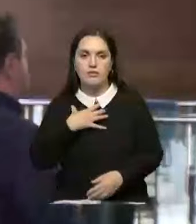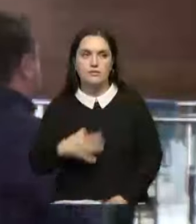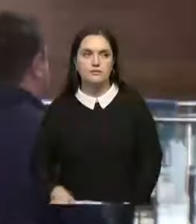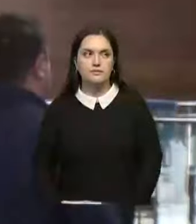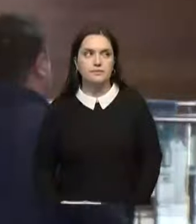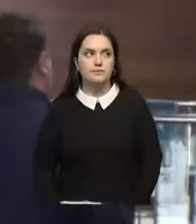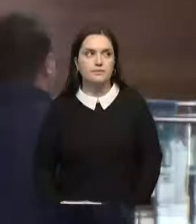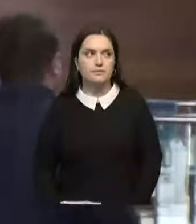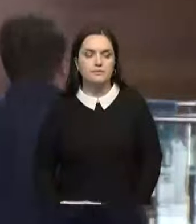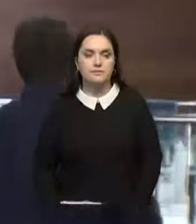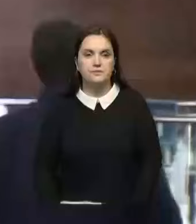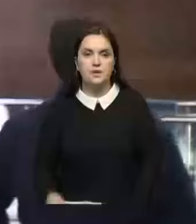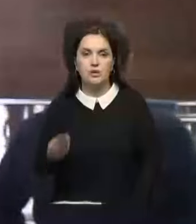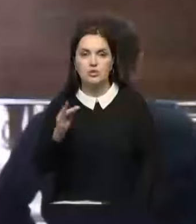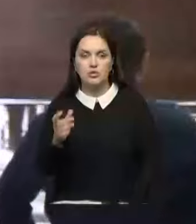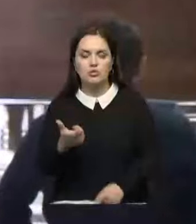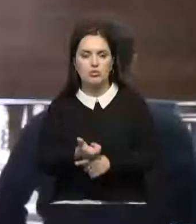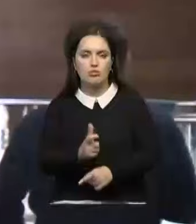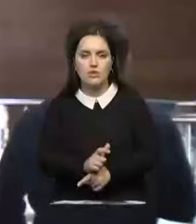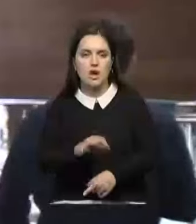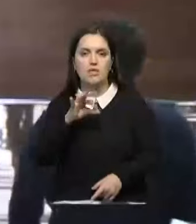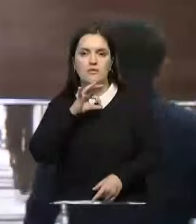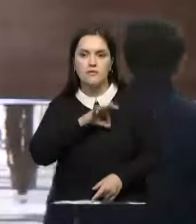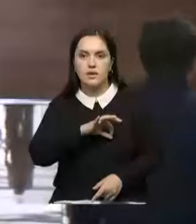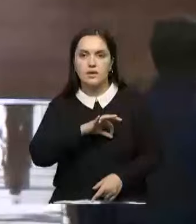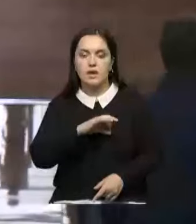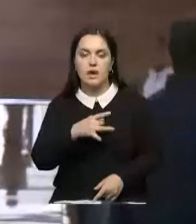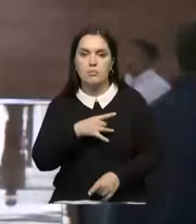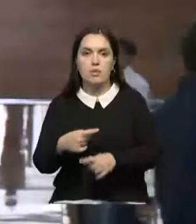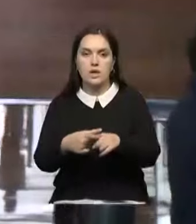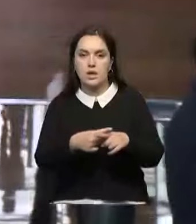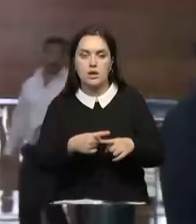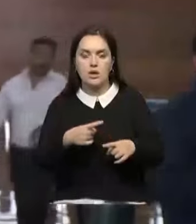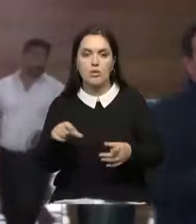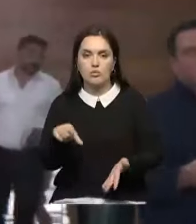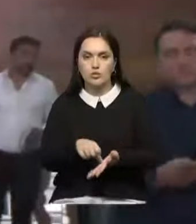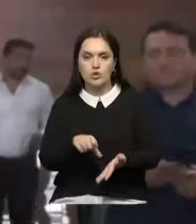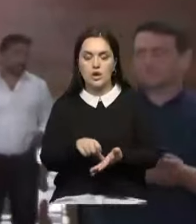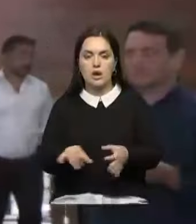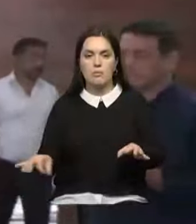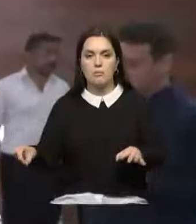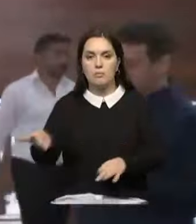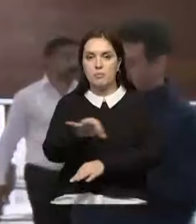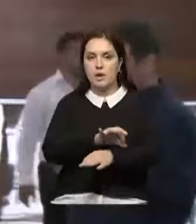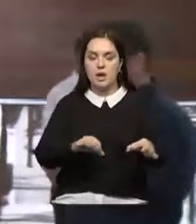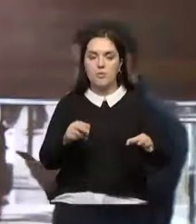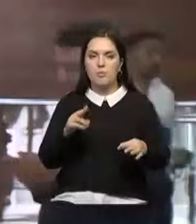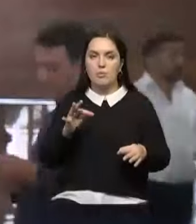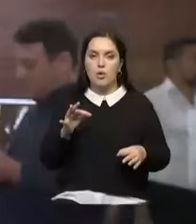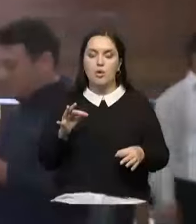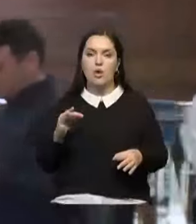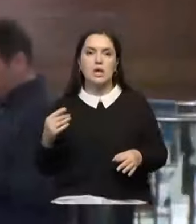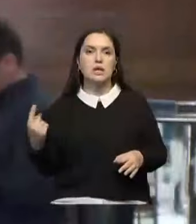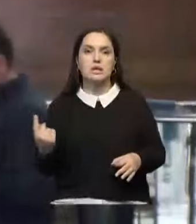это очень выгодно, в том плане, что Беларусь является важным участником проекта